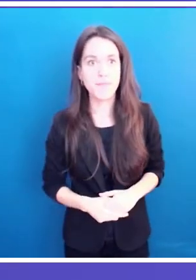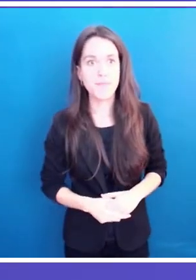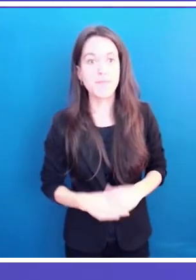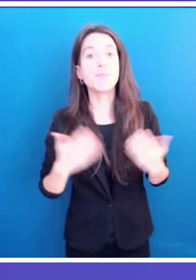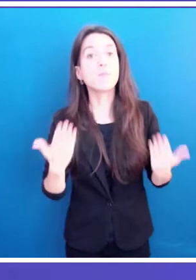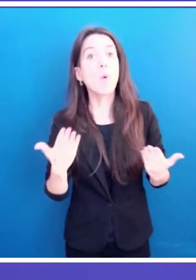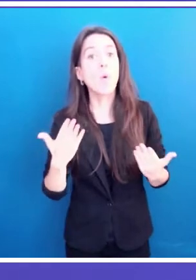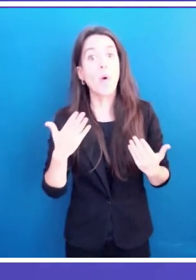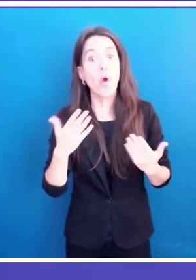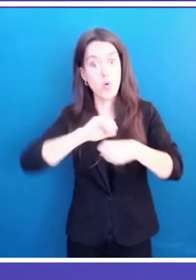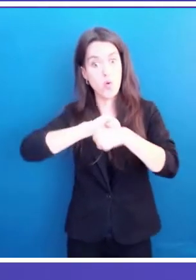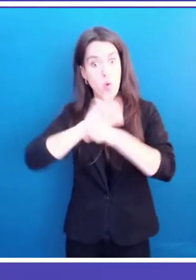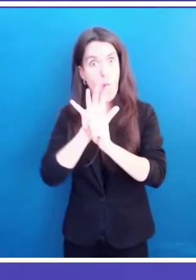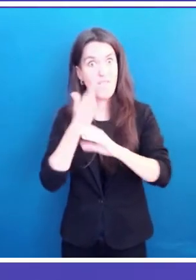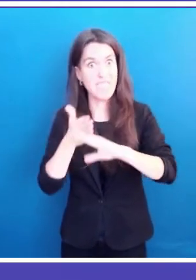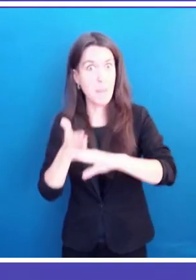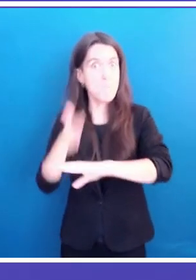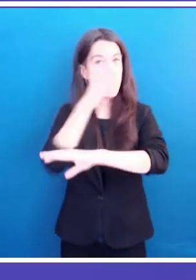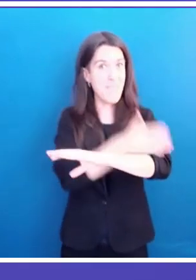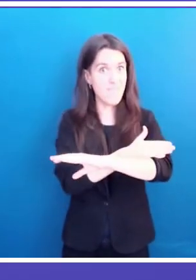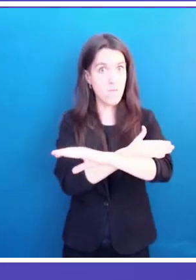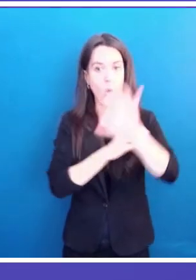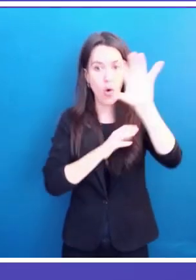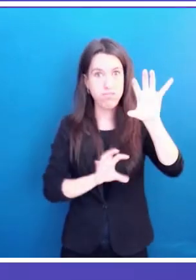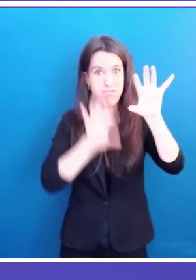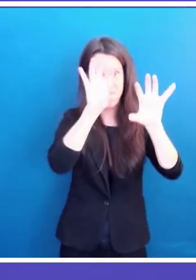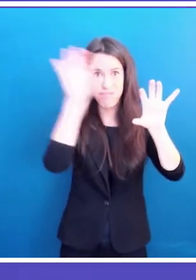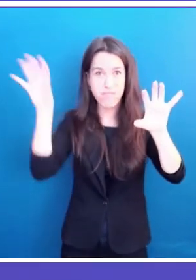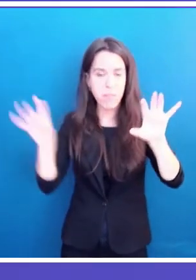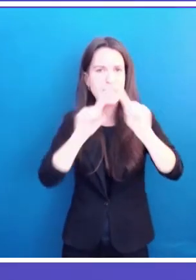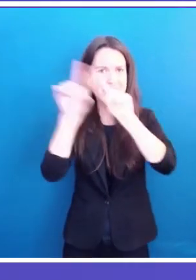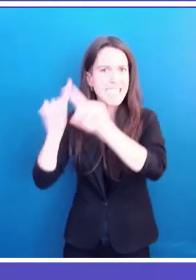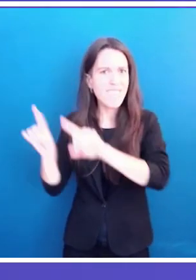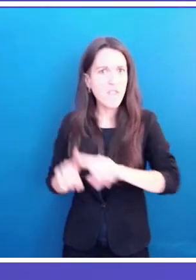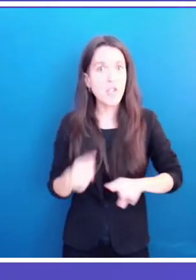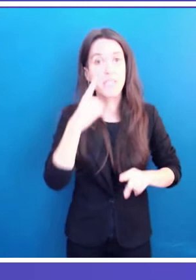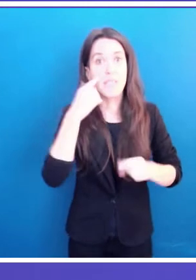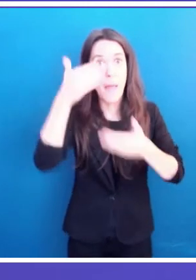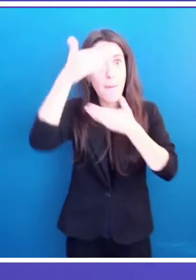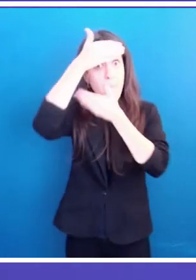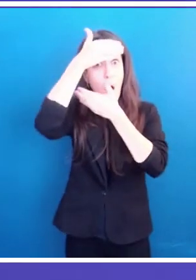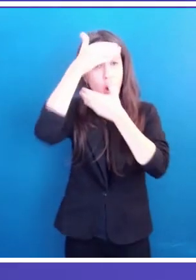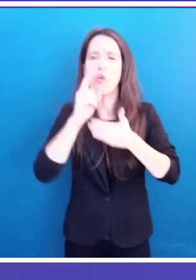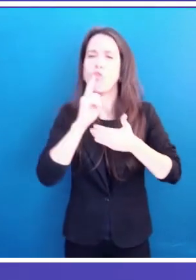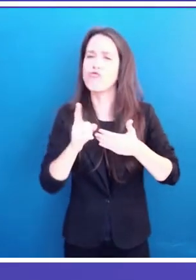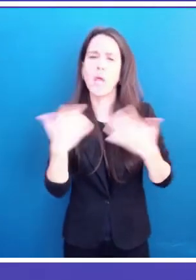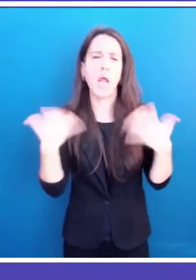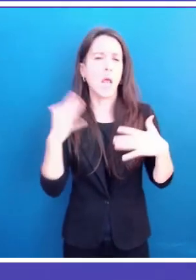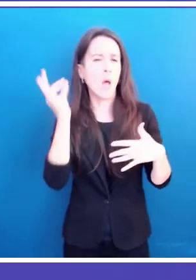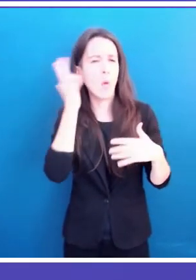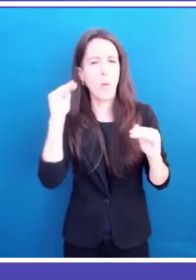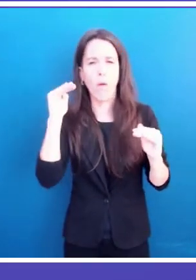طبعا كل هذه المناطق هي أساسية. في المغرب لدينا تأثير كبير، وسأتكلم عن